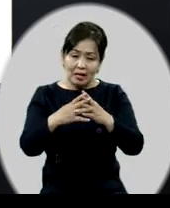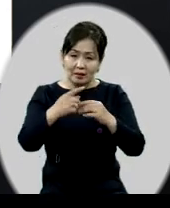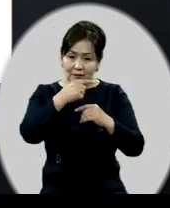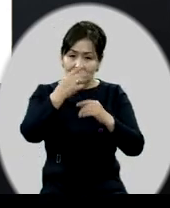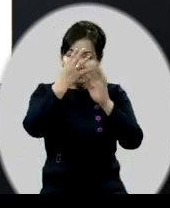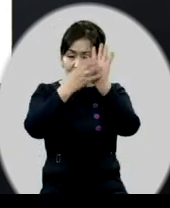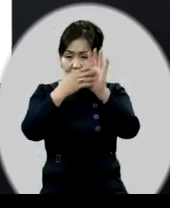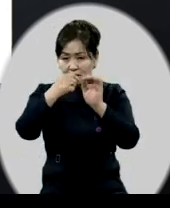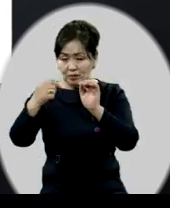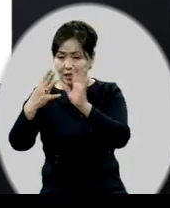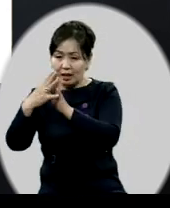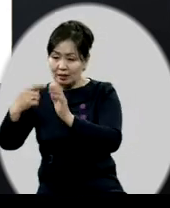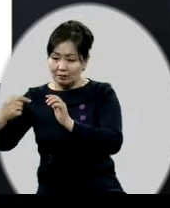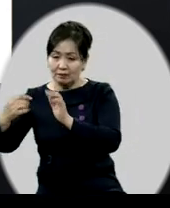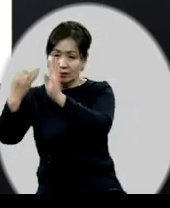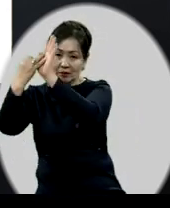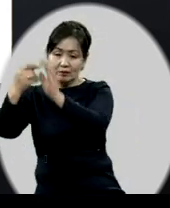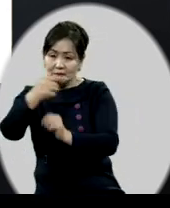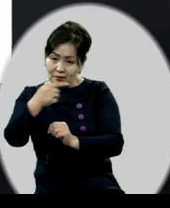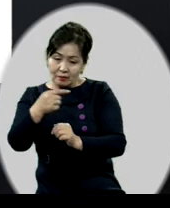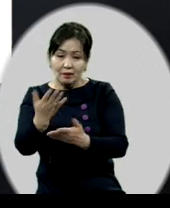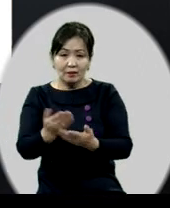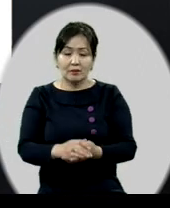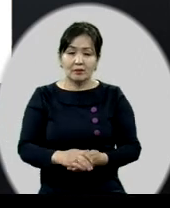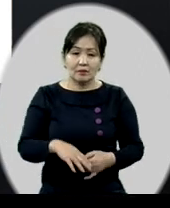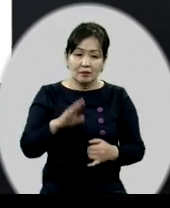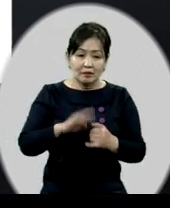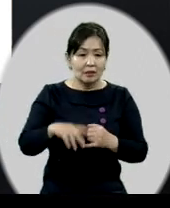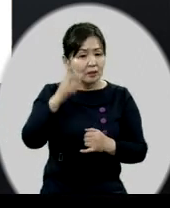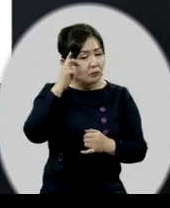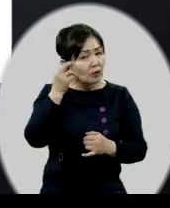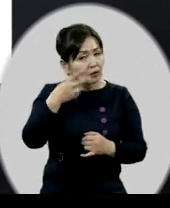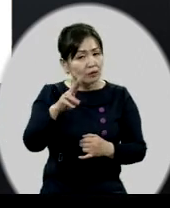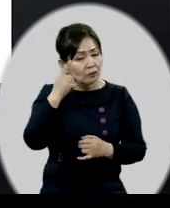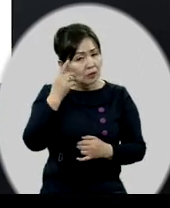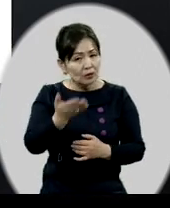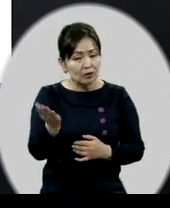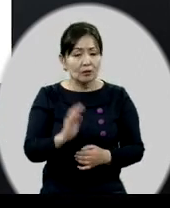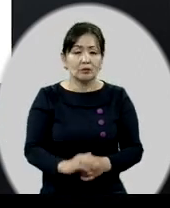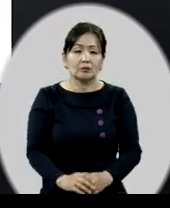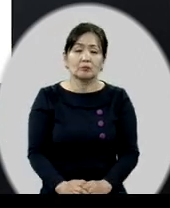19-өөсөө 17-г хасъя. Дараагийн бодлогоо бодъё.